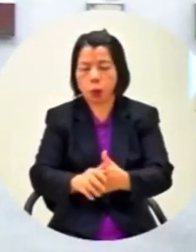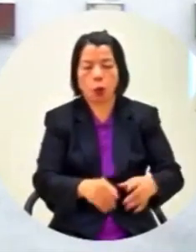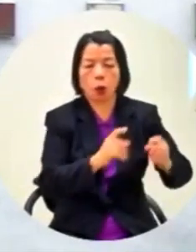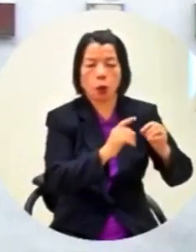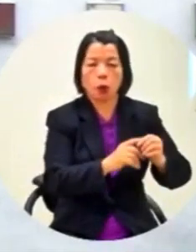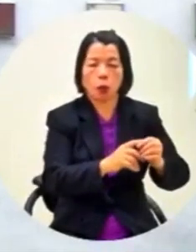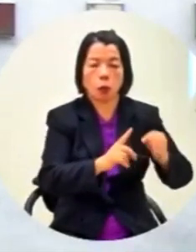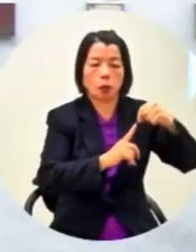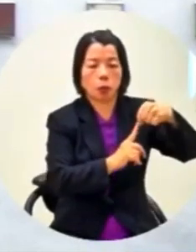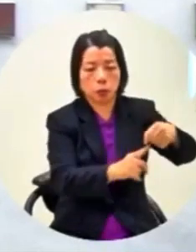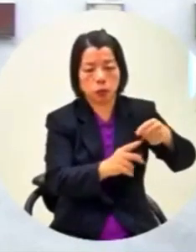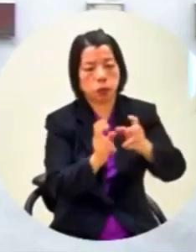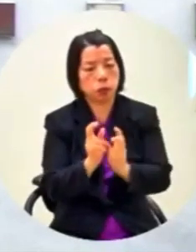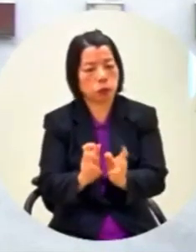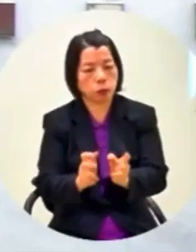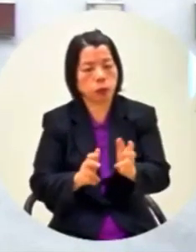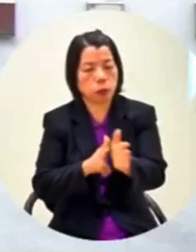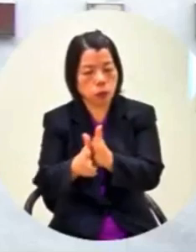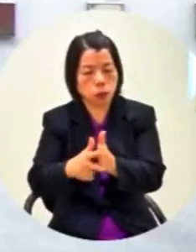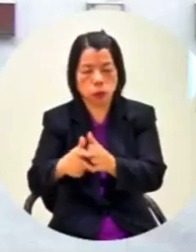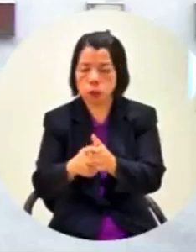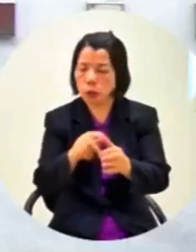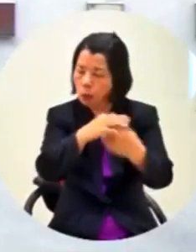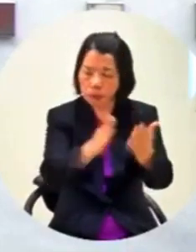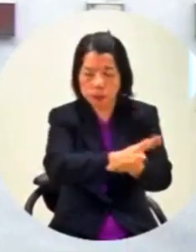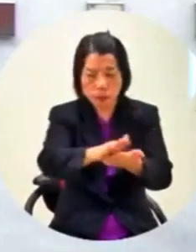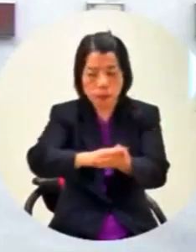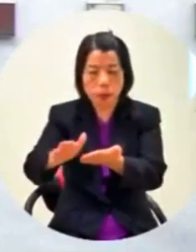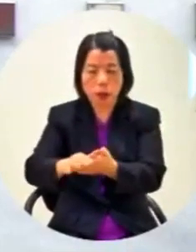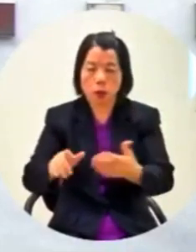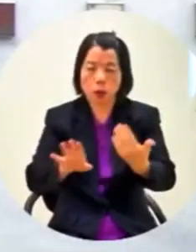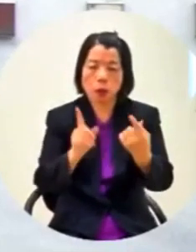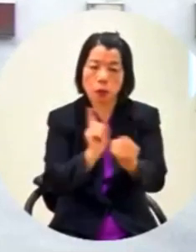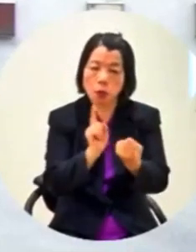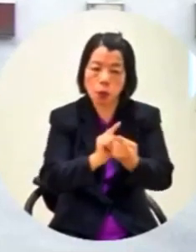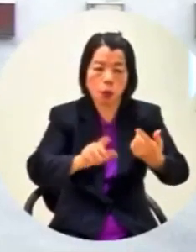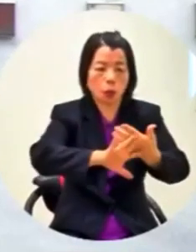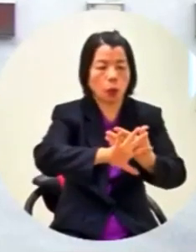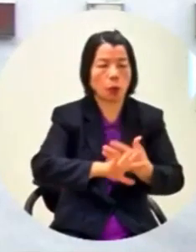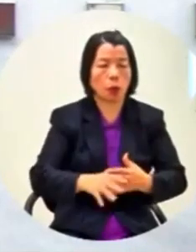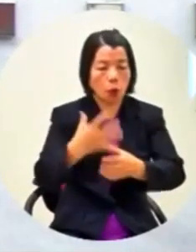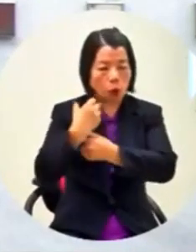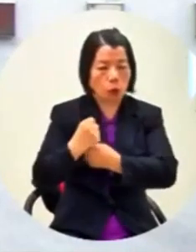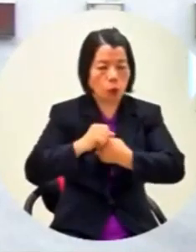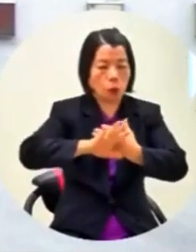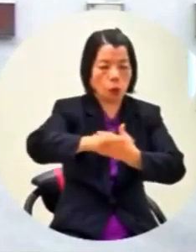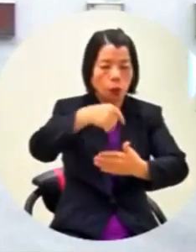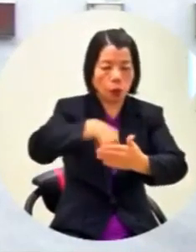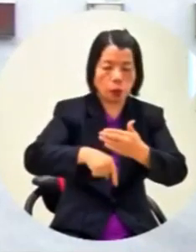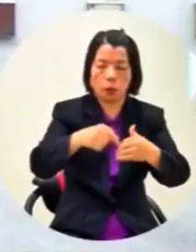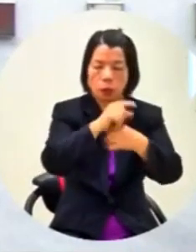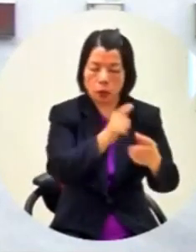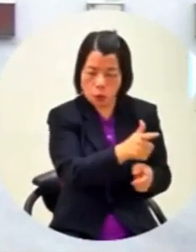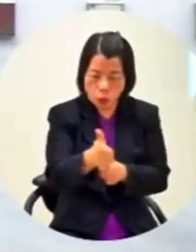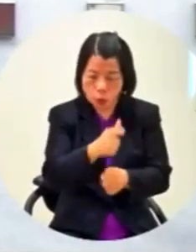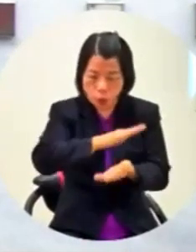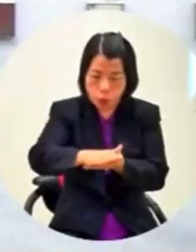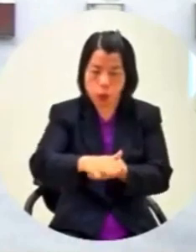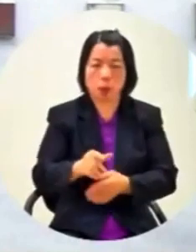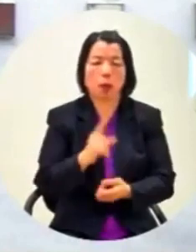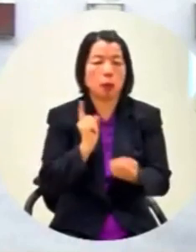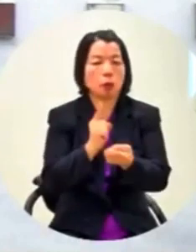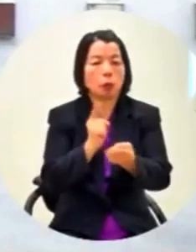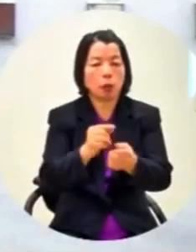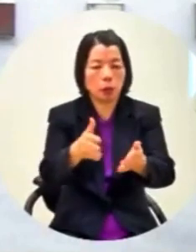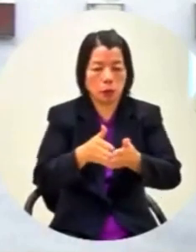对军区外围的社区进行环境的消毒，列册高风险对象的